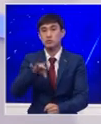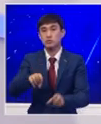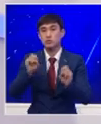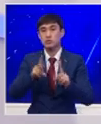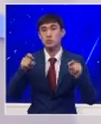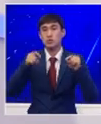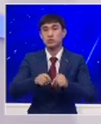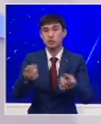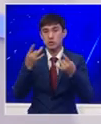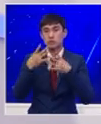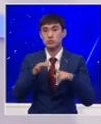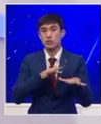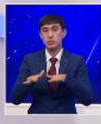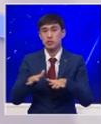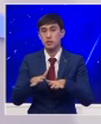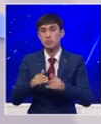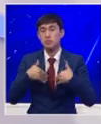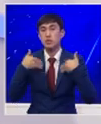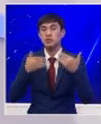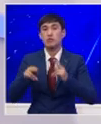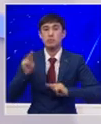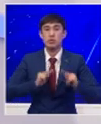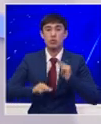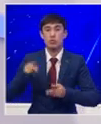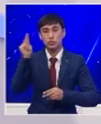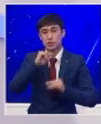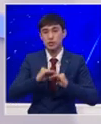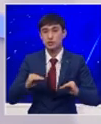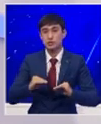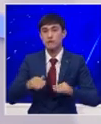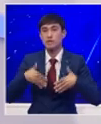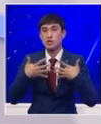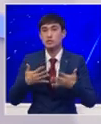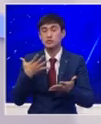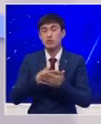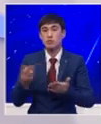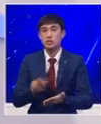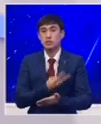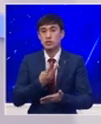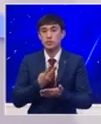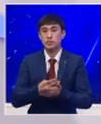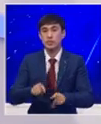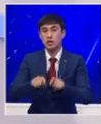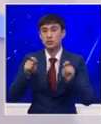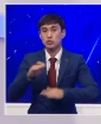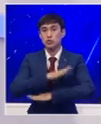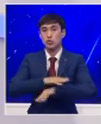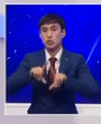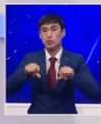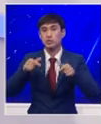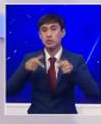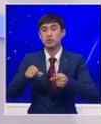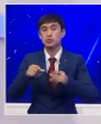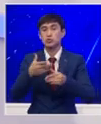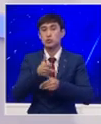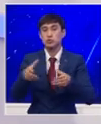султангазиев специально посетивший торжественное мероприятие поздравил педагогов и учащихся и выразил свои пожелания на открытие школы побывала